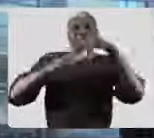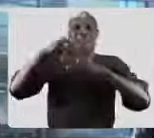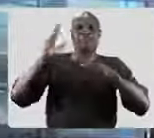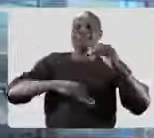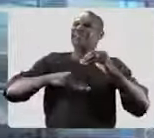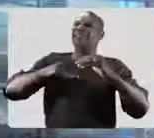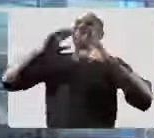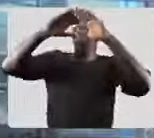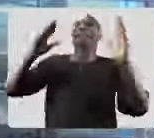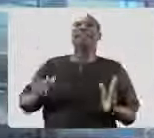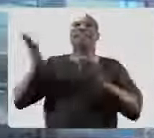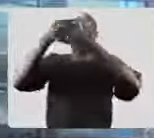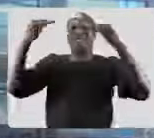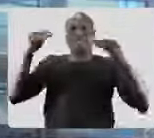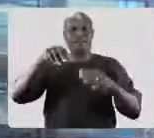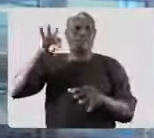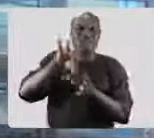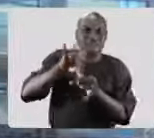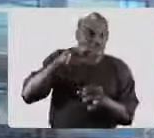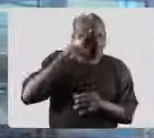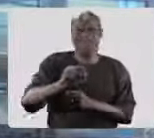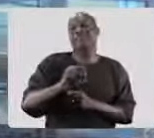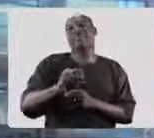I see, dai wosono. Iti yasa ntu haba mawamu.